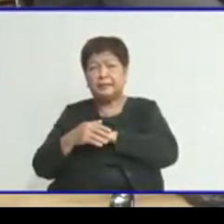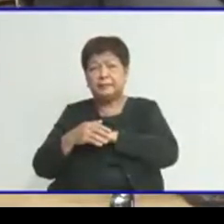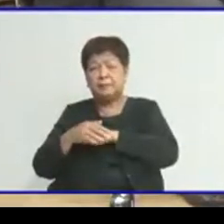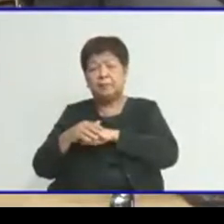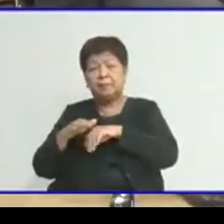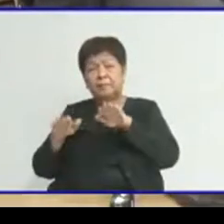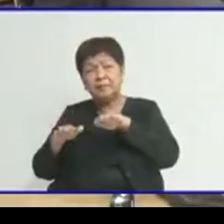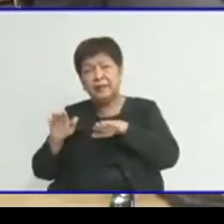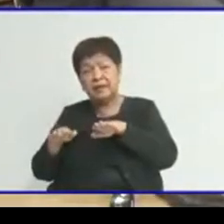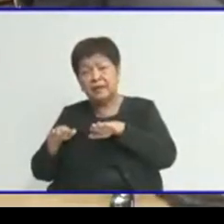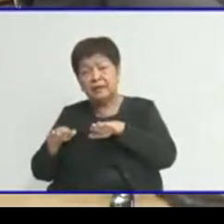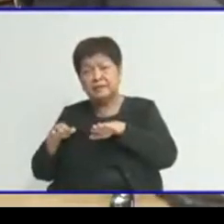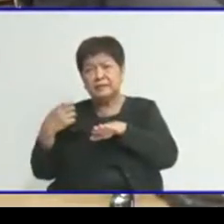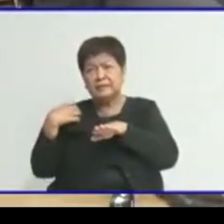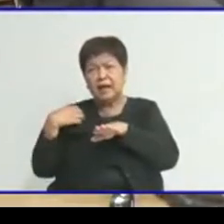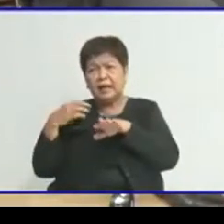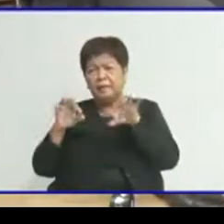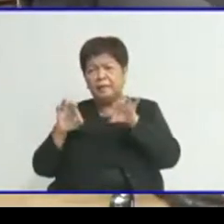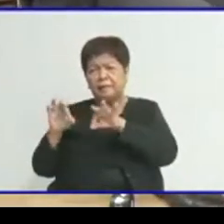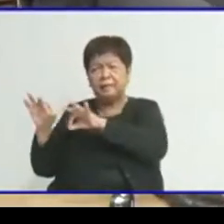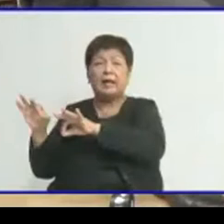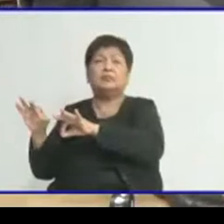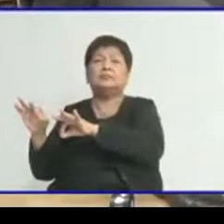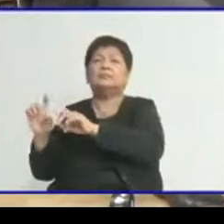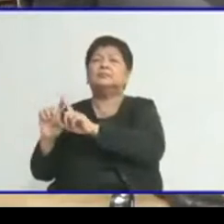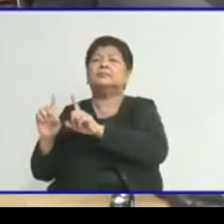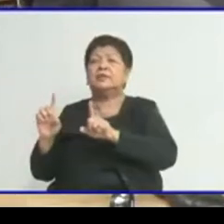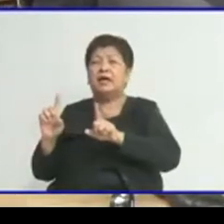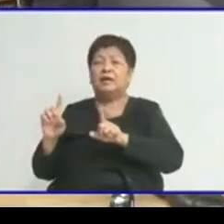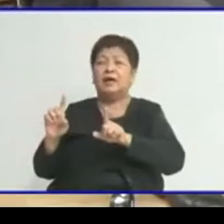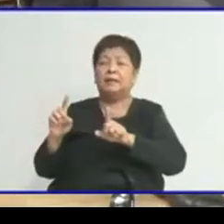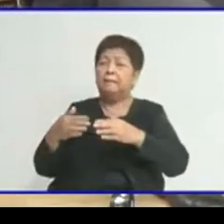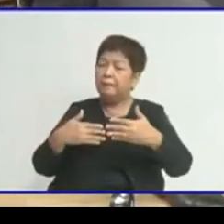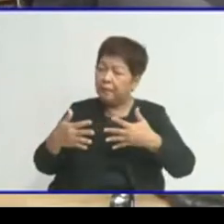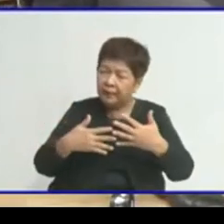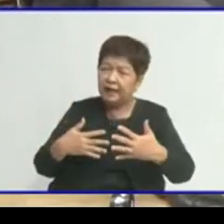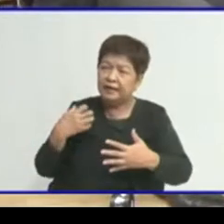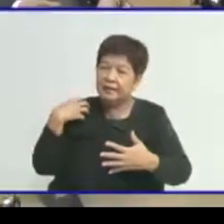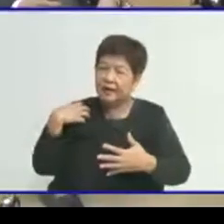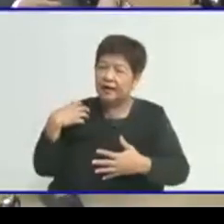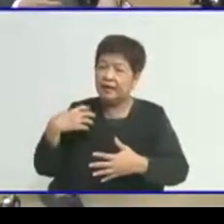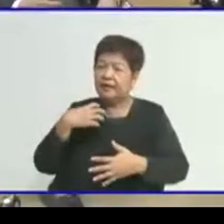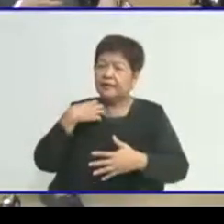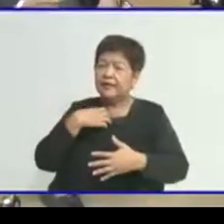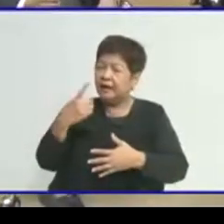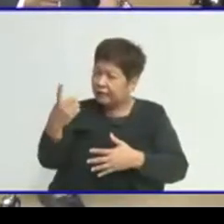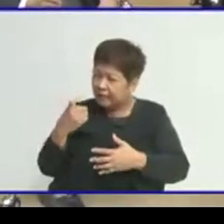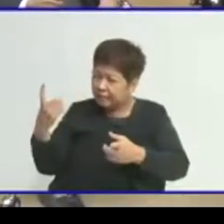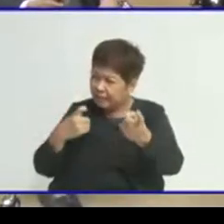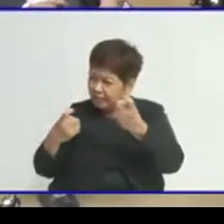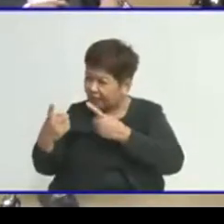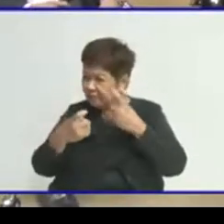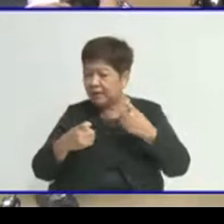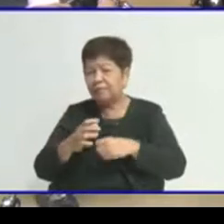ต่อไปอีกเพราะว่าเราอยากจะเปิดโอกาสให้มีคำถามเข้ามาด้วยนะคะเพราะฉะนั้นดิฉันได้มาแล้วบางส่วนค่ะแต่ว่า have